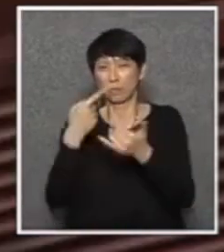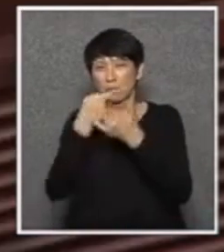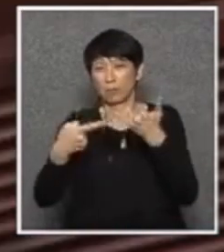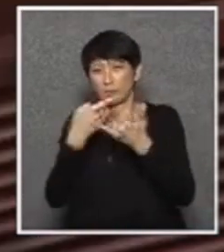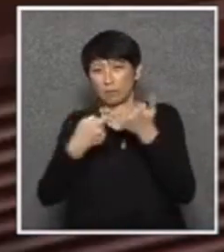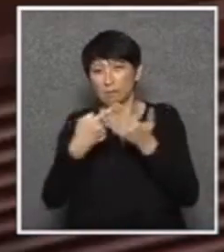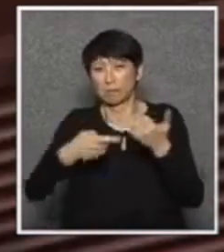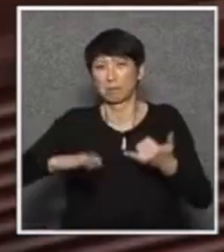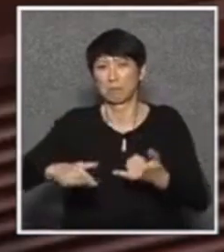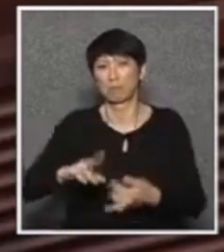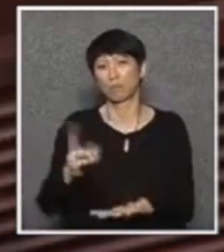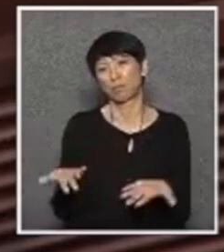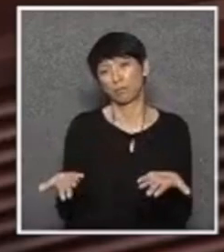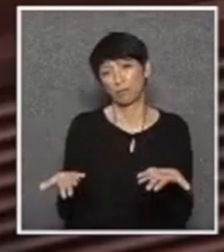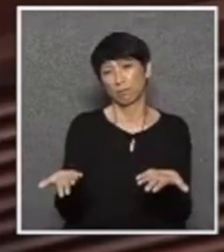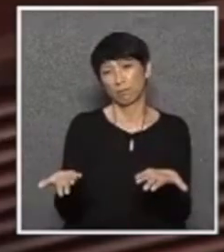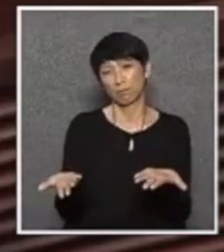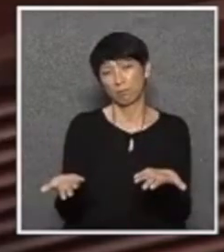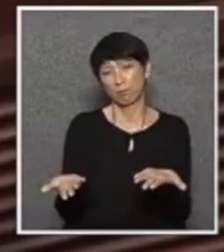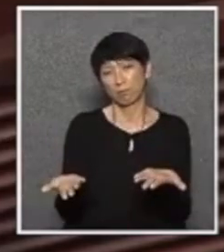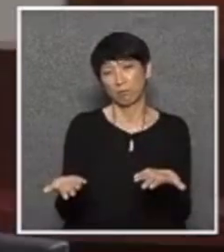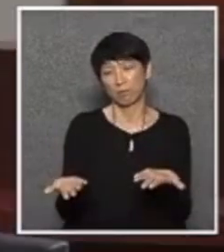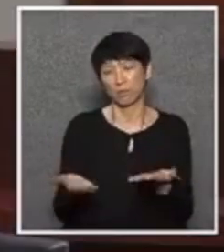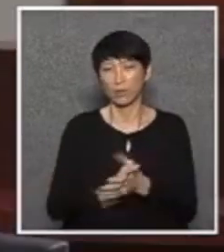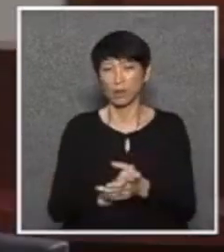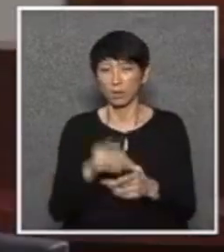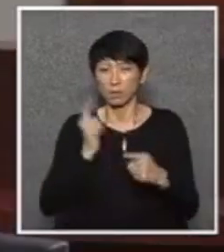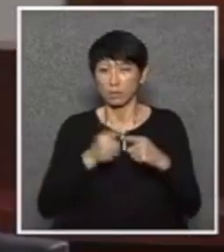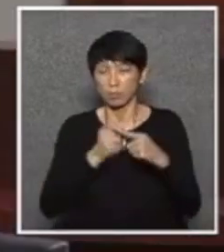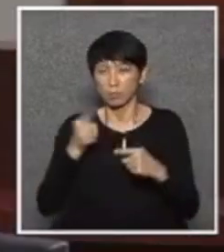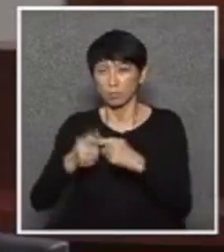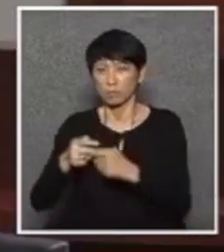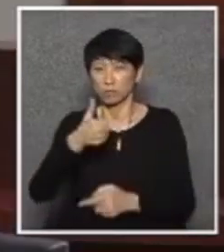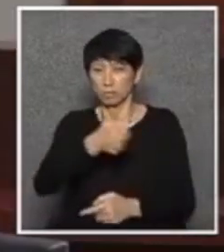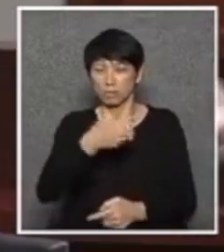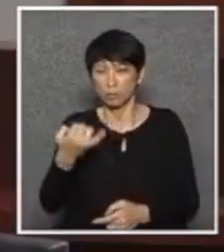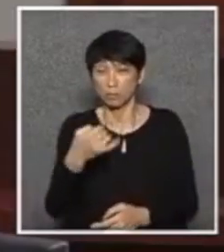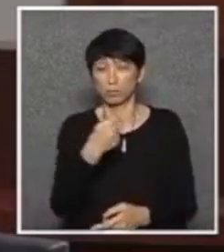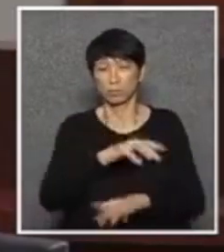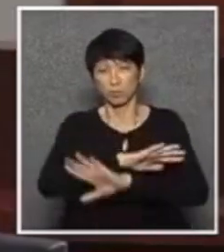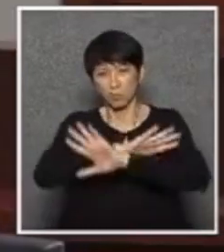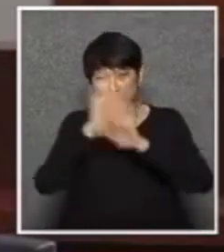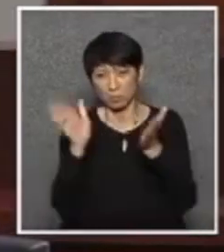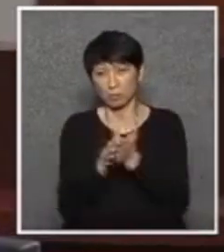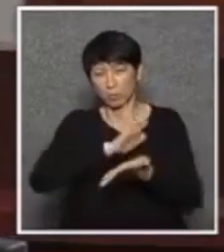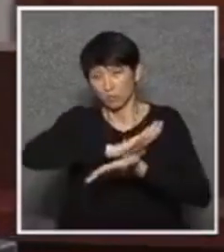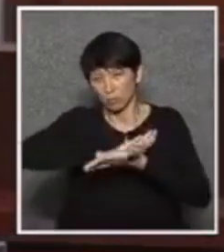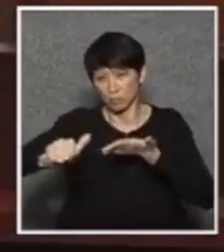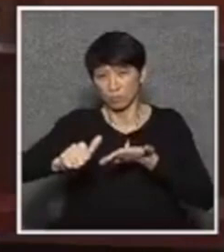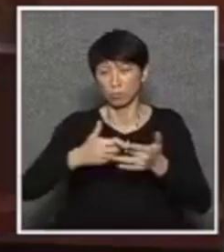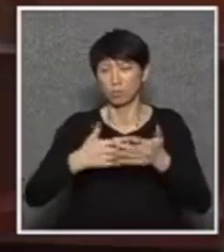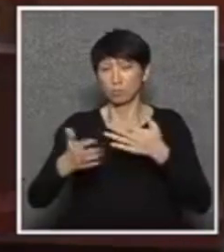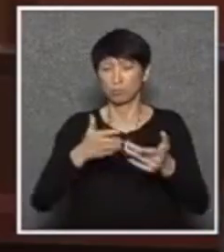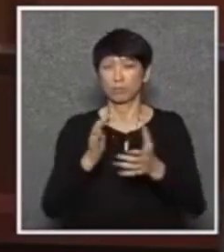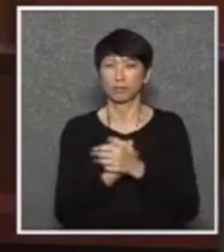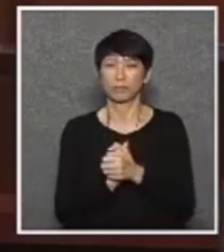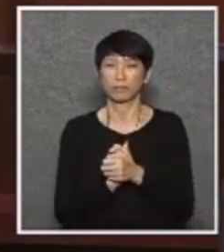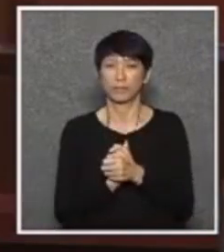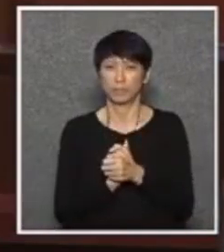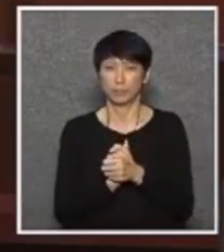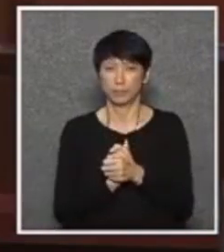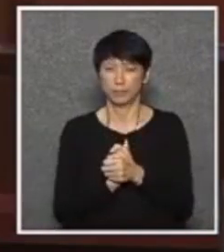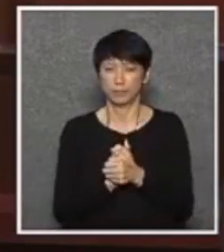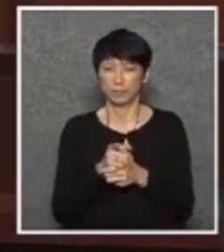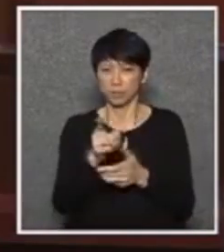子，是不是？真就是真，假就是假，啱就是啱，不啱就是不啱，很清楚的整件事。你